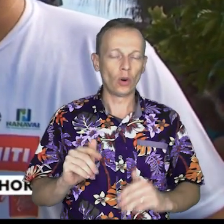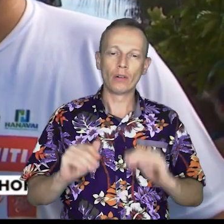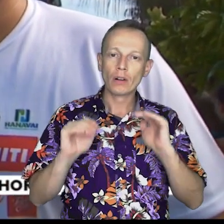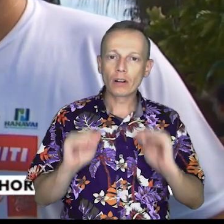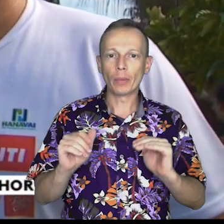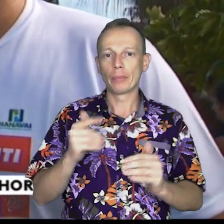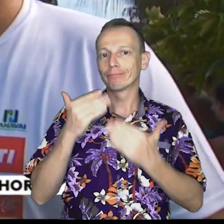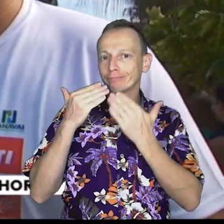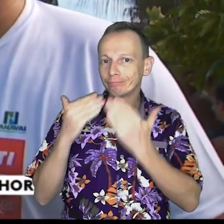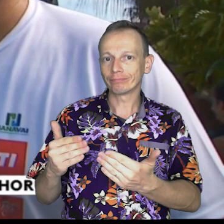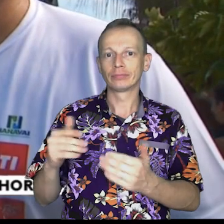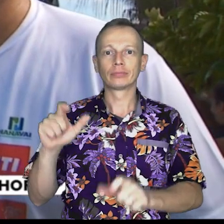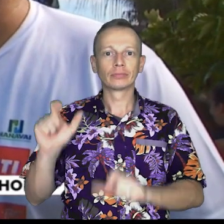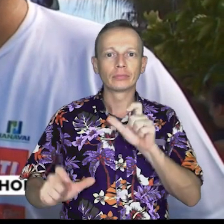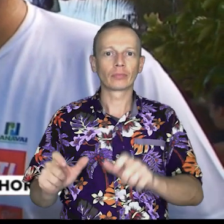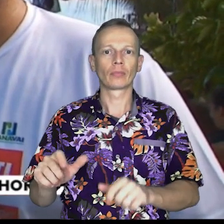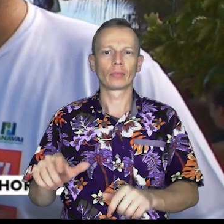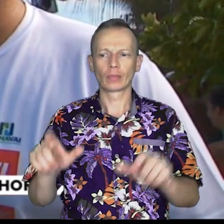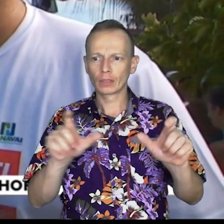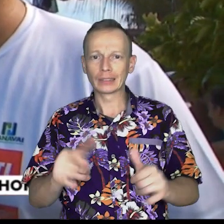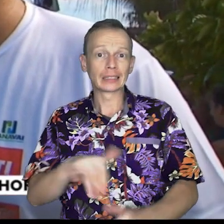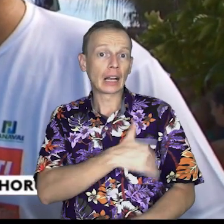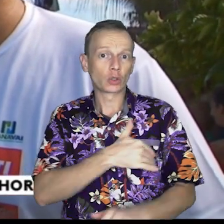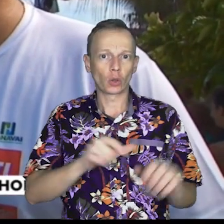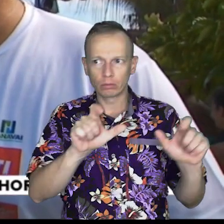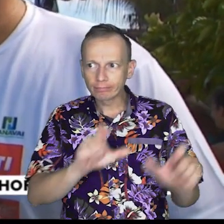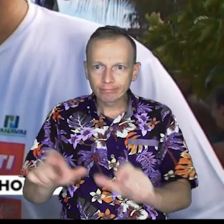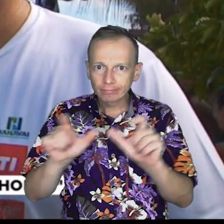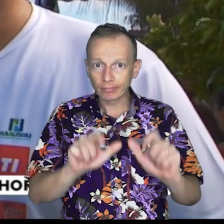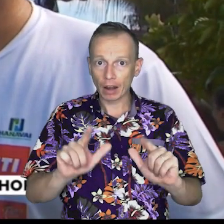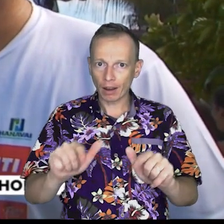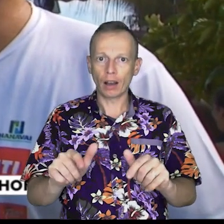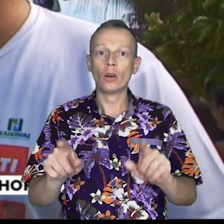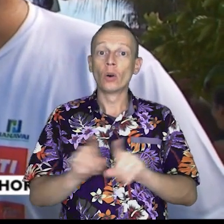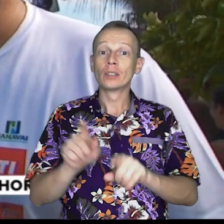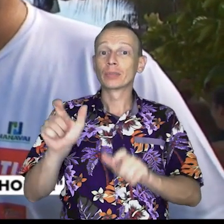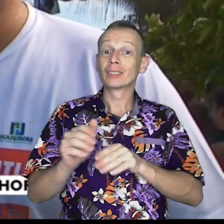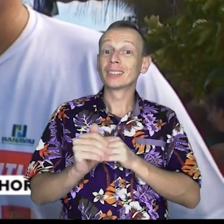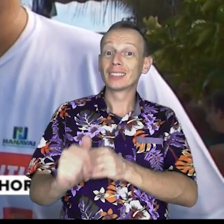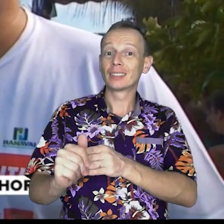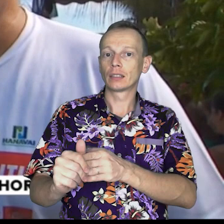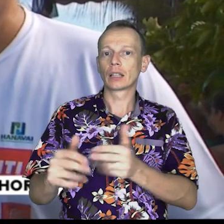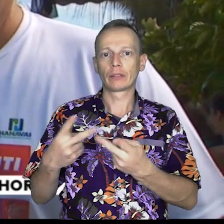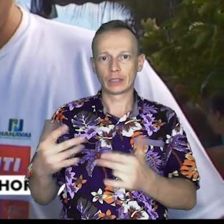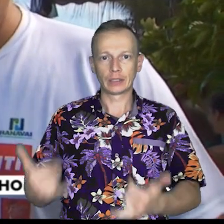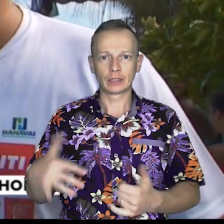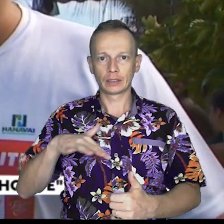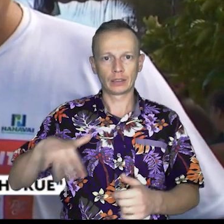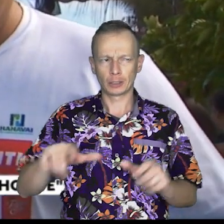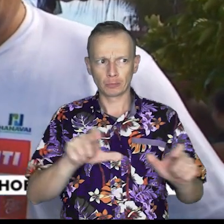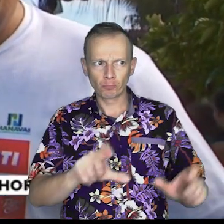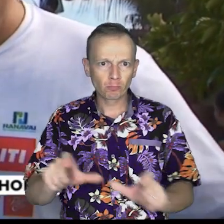remercie donc les agents de veille sanitaire qui sont là et les guides sanitaires de la commune et